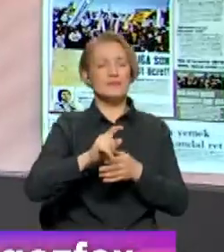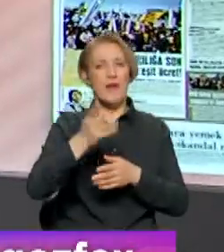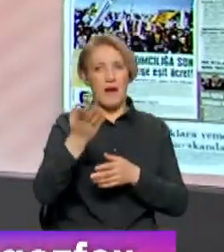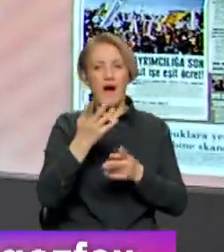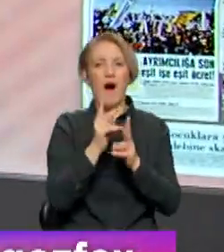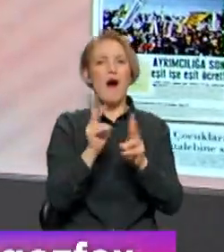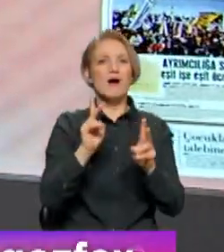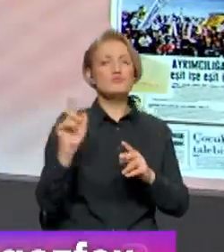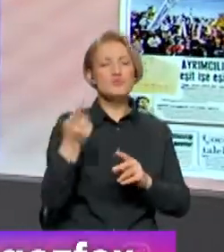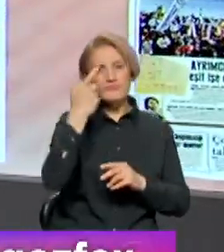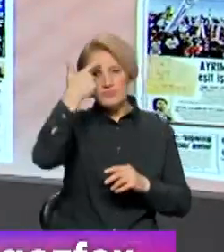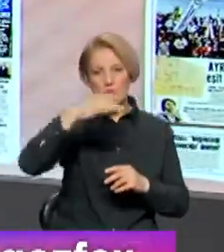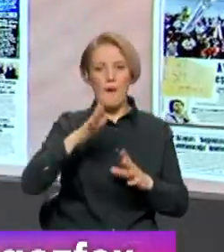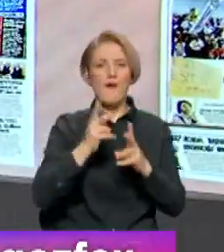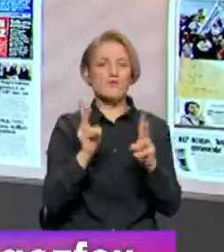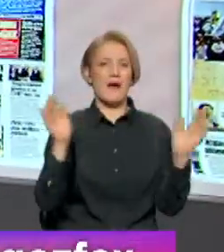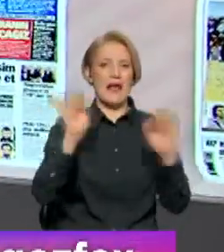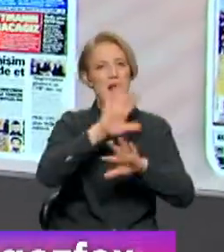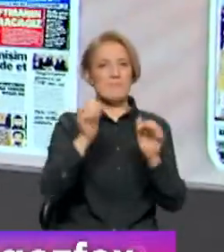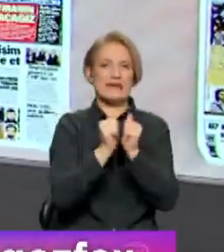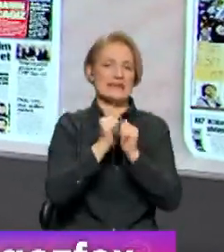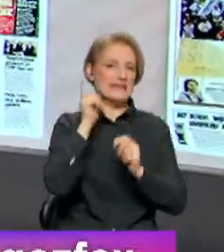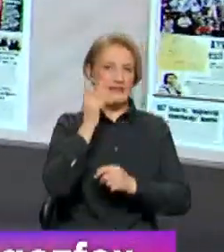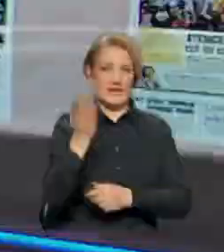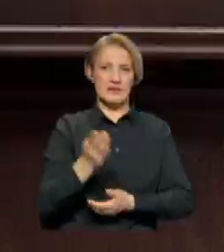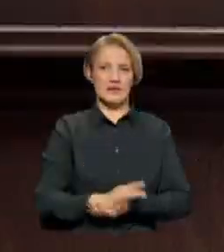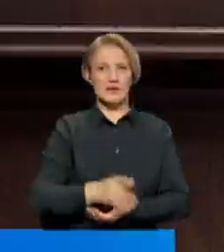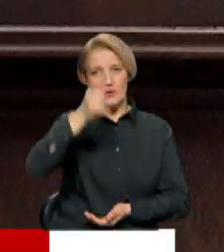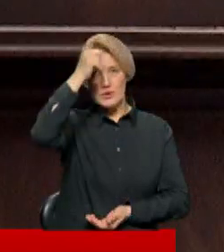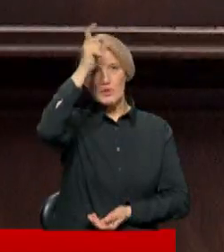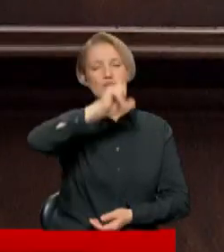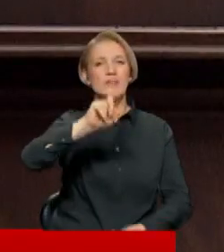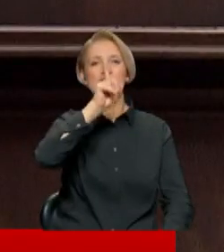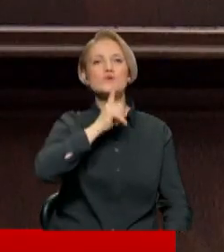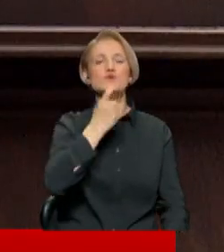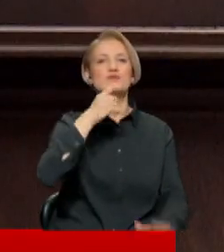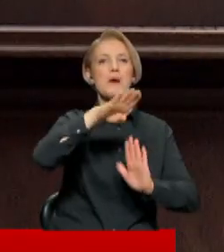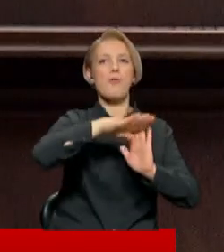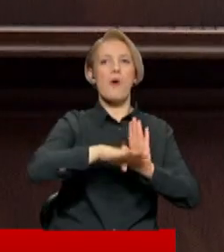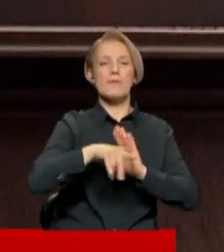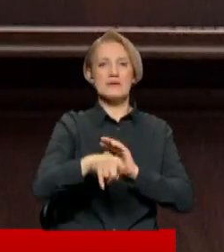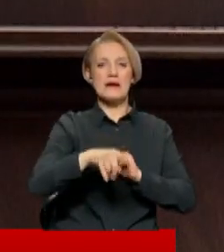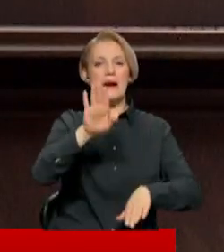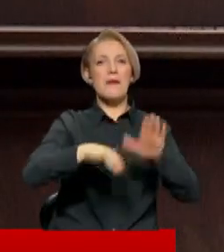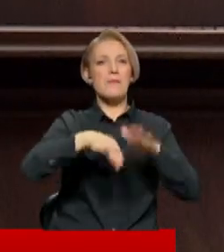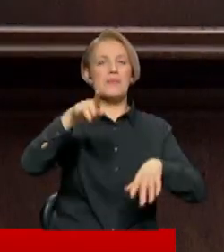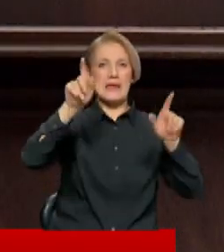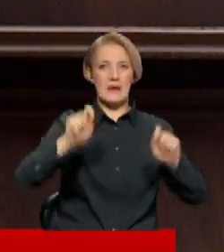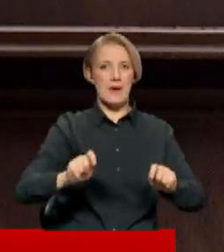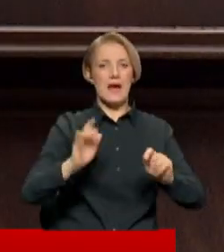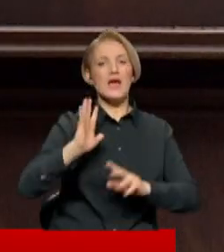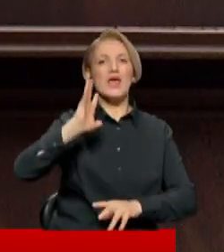açıklamalar geldi hep birlikte dinleyelim Türkiye 100 Yılı programımızın tanıtımını yaparak